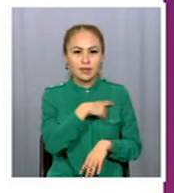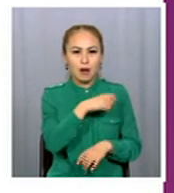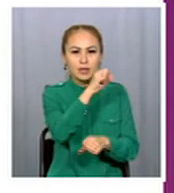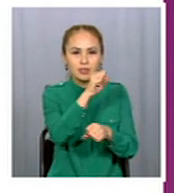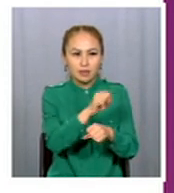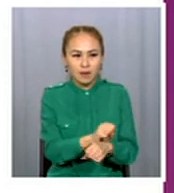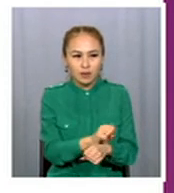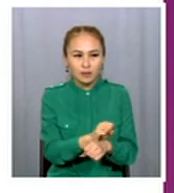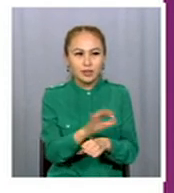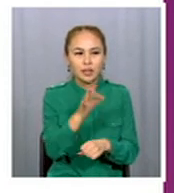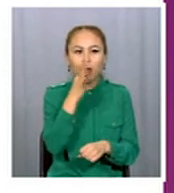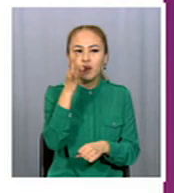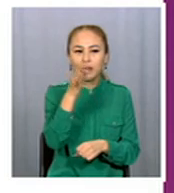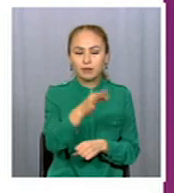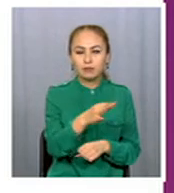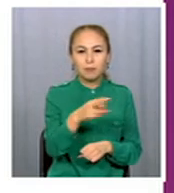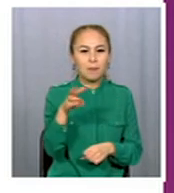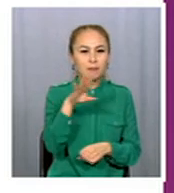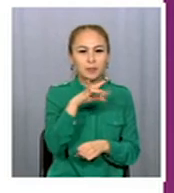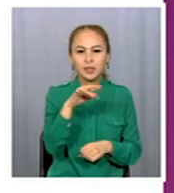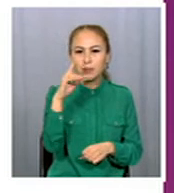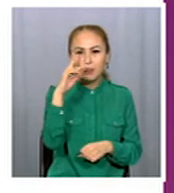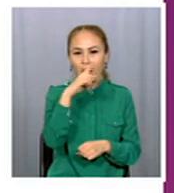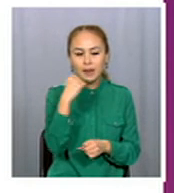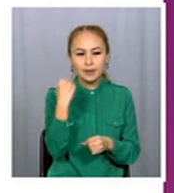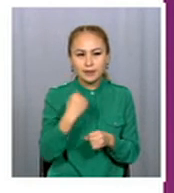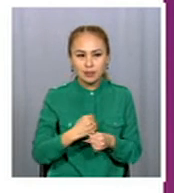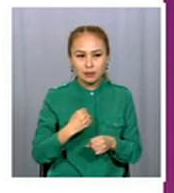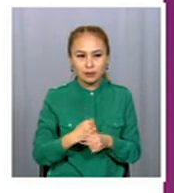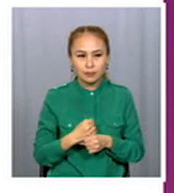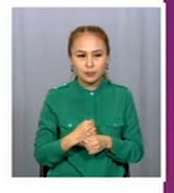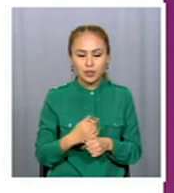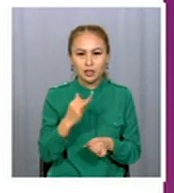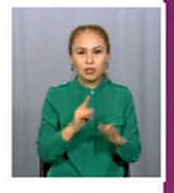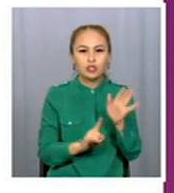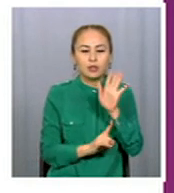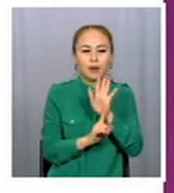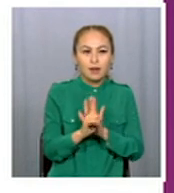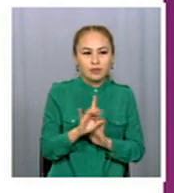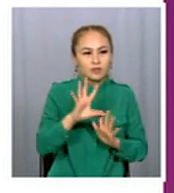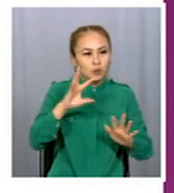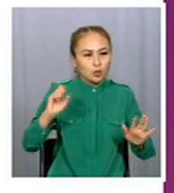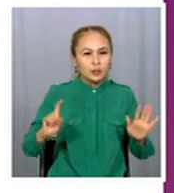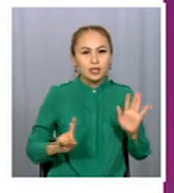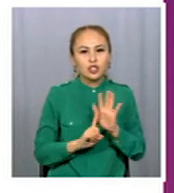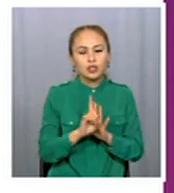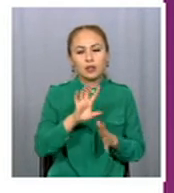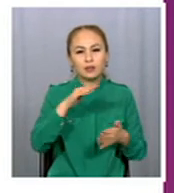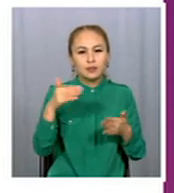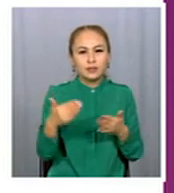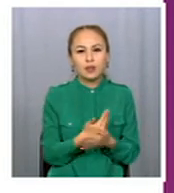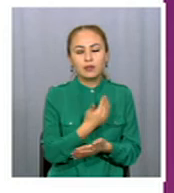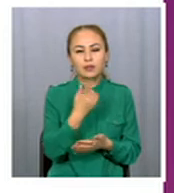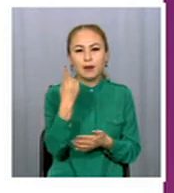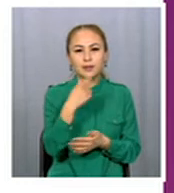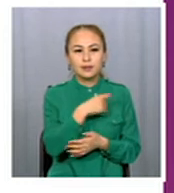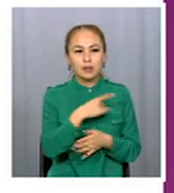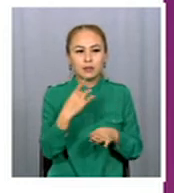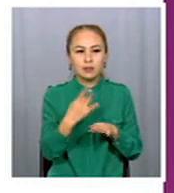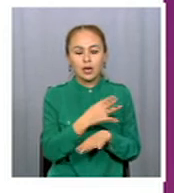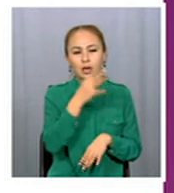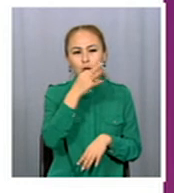останавливал, говорил, мы неправильно делаем. И начиналось сначала. Один раз тренер сказал